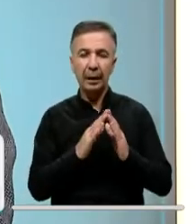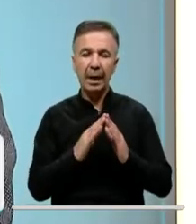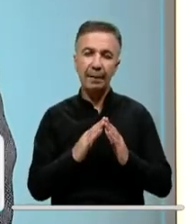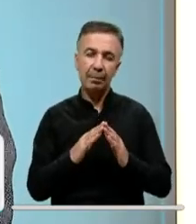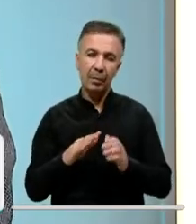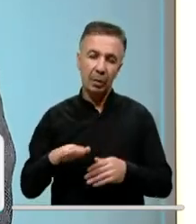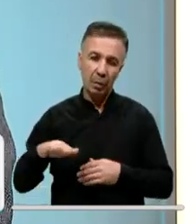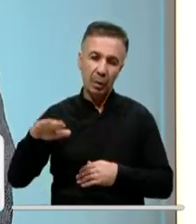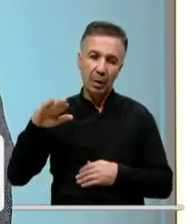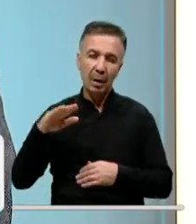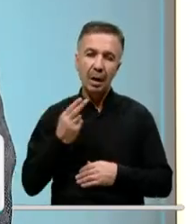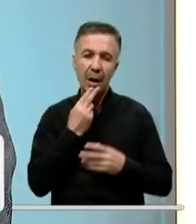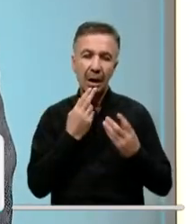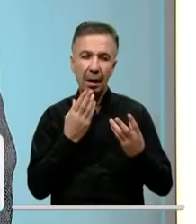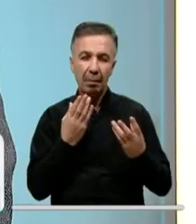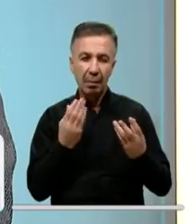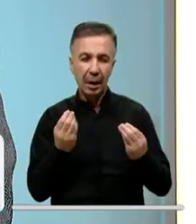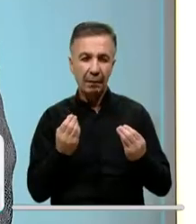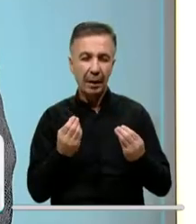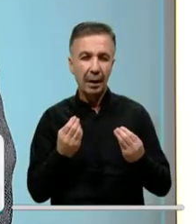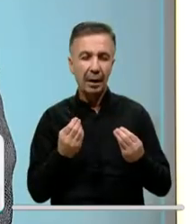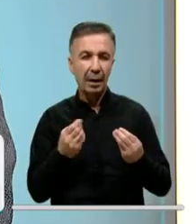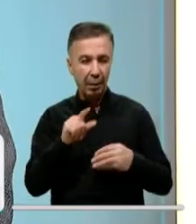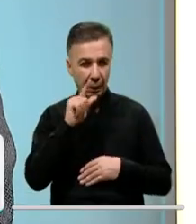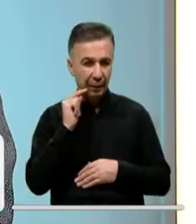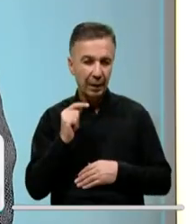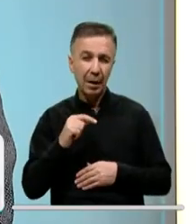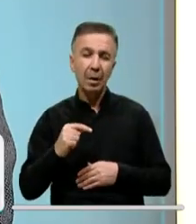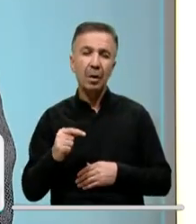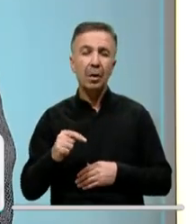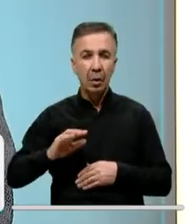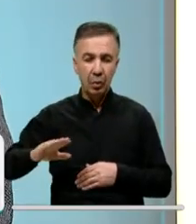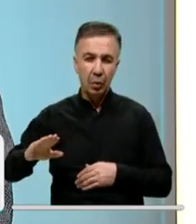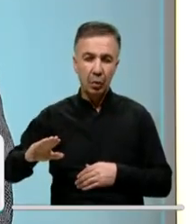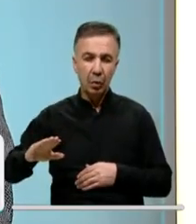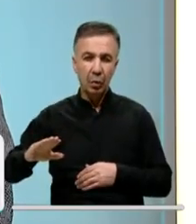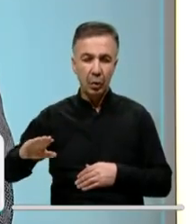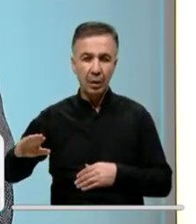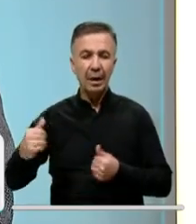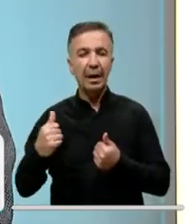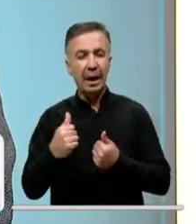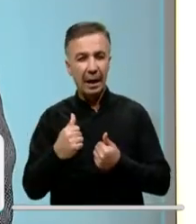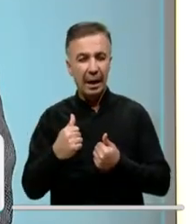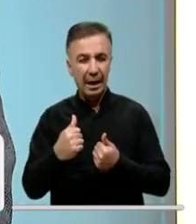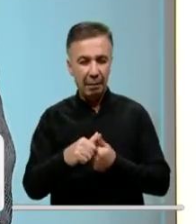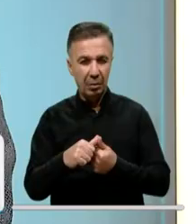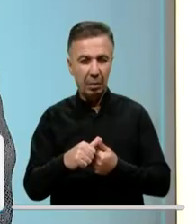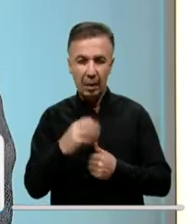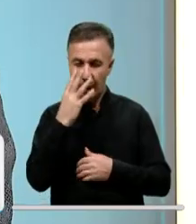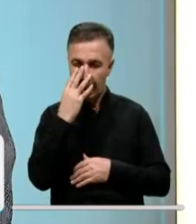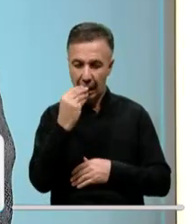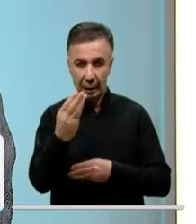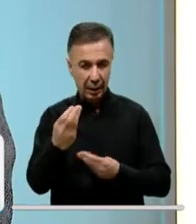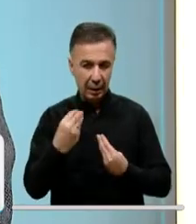olan hanımefendi ve beyefendi çocuklarını evlendiriyorlar. Onlara hediye geliyor. Ondan sonra